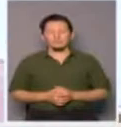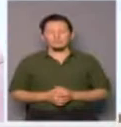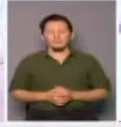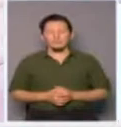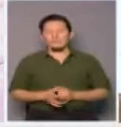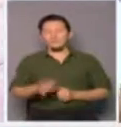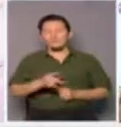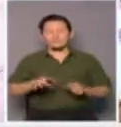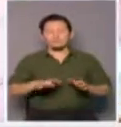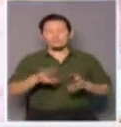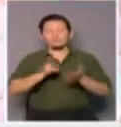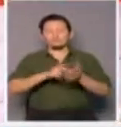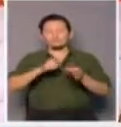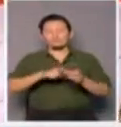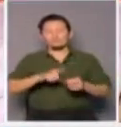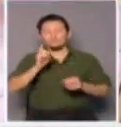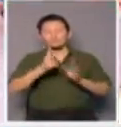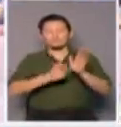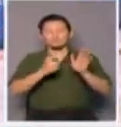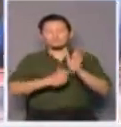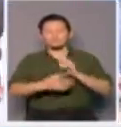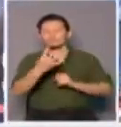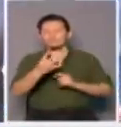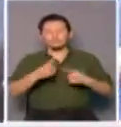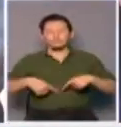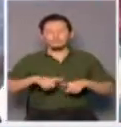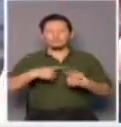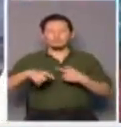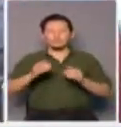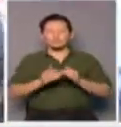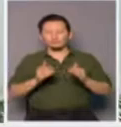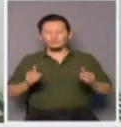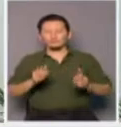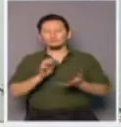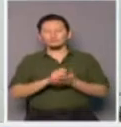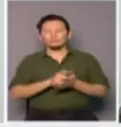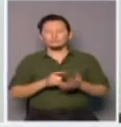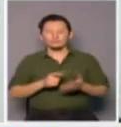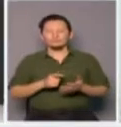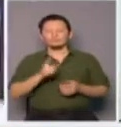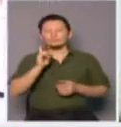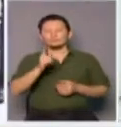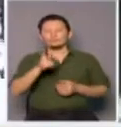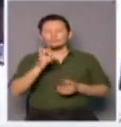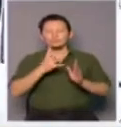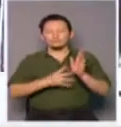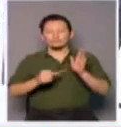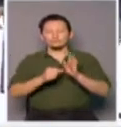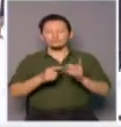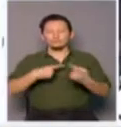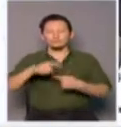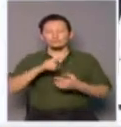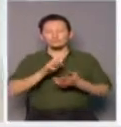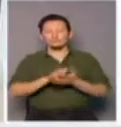В районе зарегистрировано 1874 субъектов малого и среднего предпринимательства. 1296